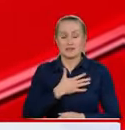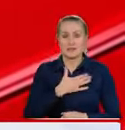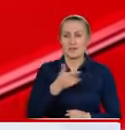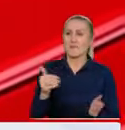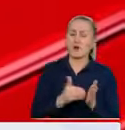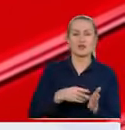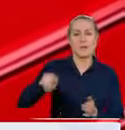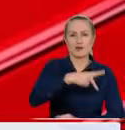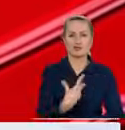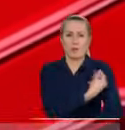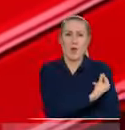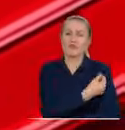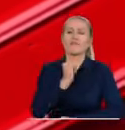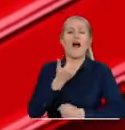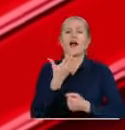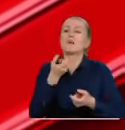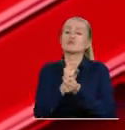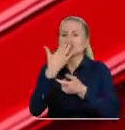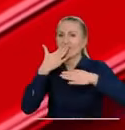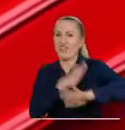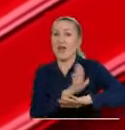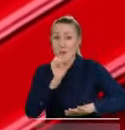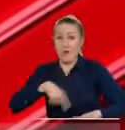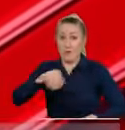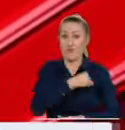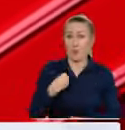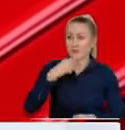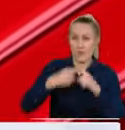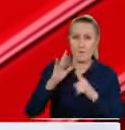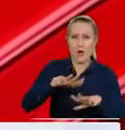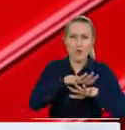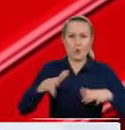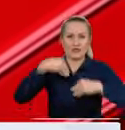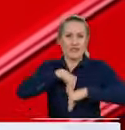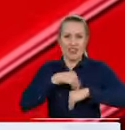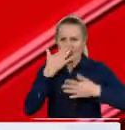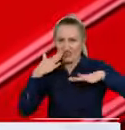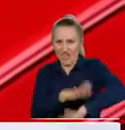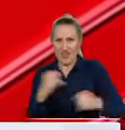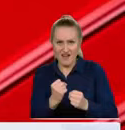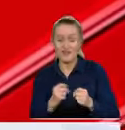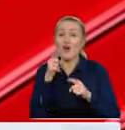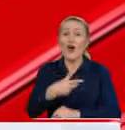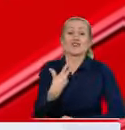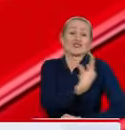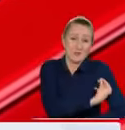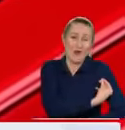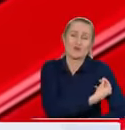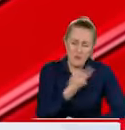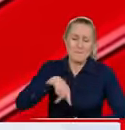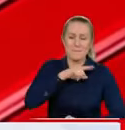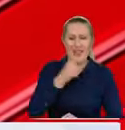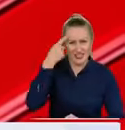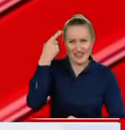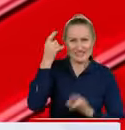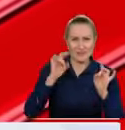nienawiść, bo chyba na to dzisiaj choruje polska klasa polityczna. Za tą szczepionką oczywiście wszyscy tęsknimy, ale